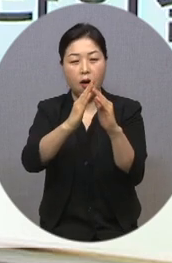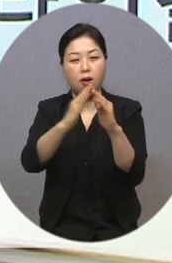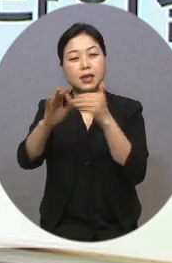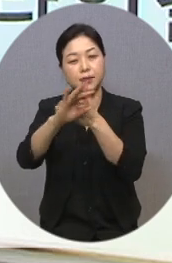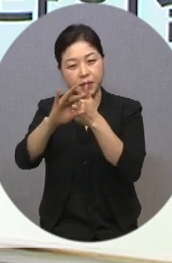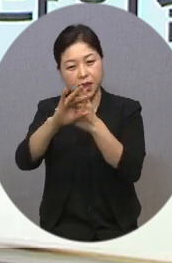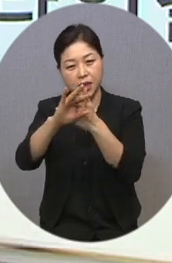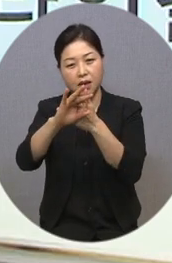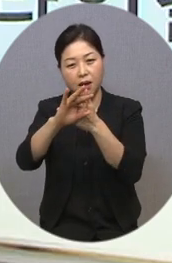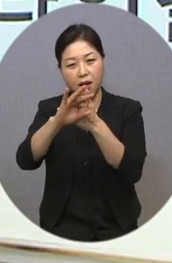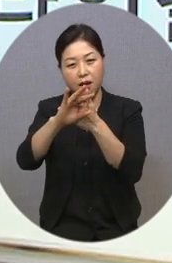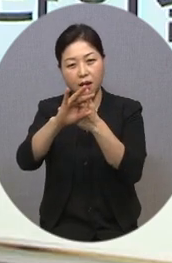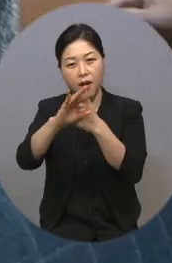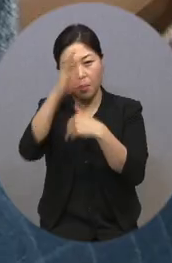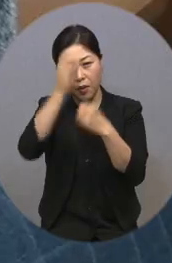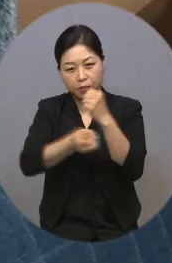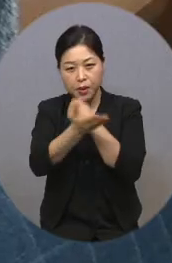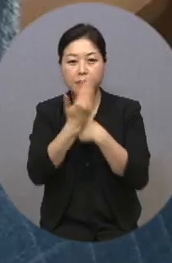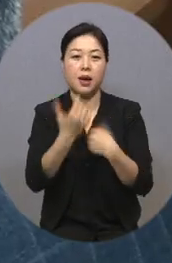이렇게 기대하고 있습니다.